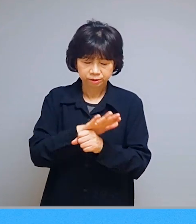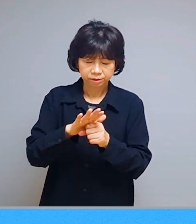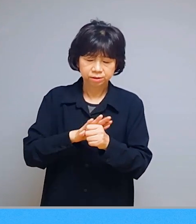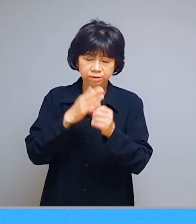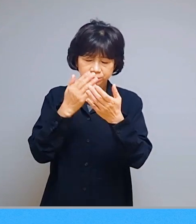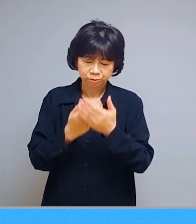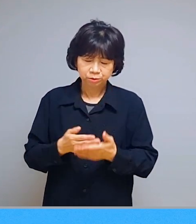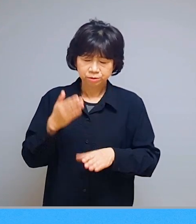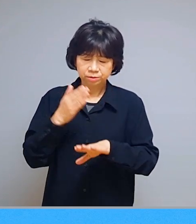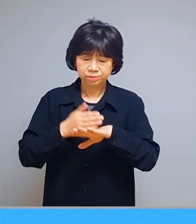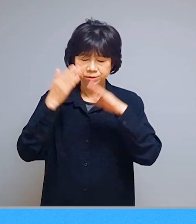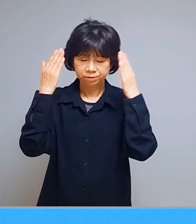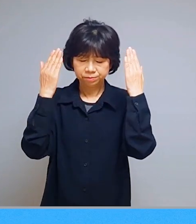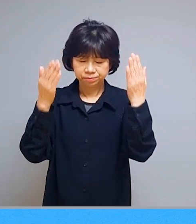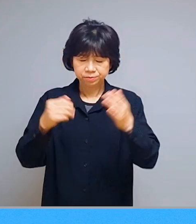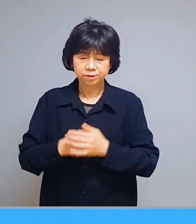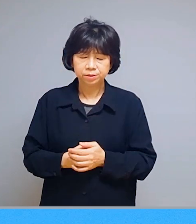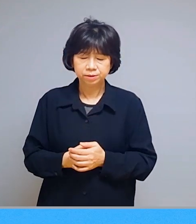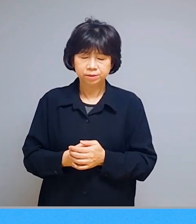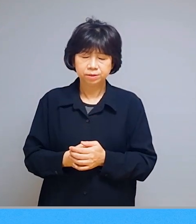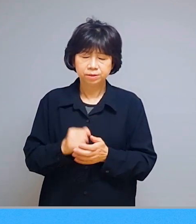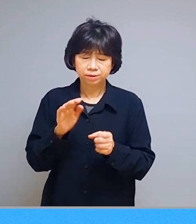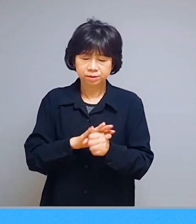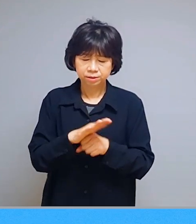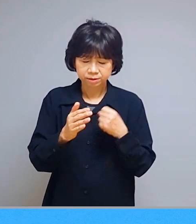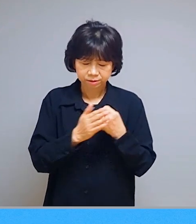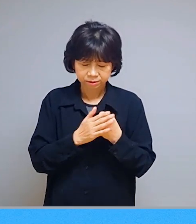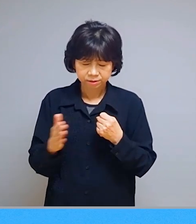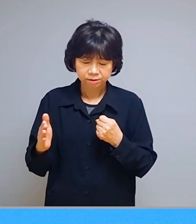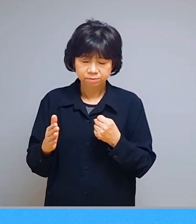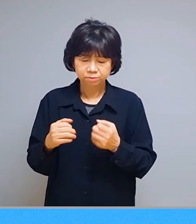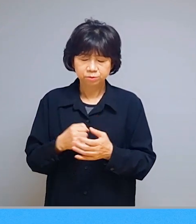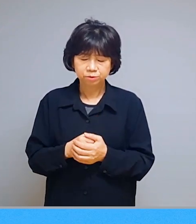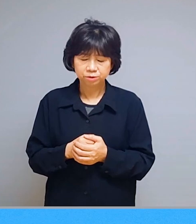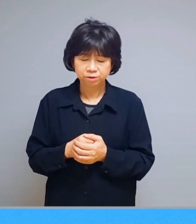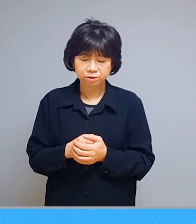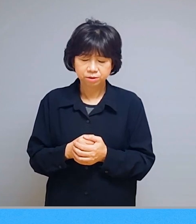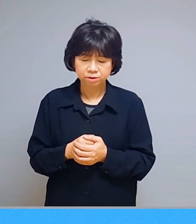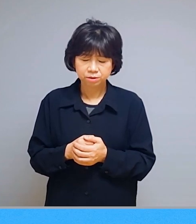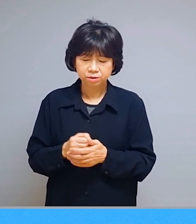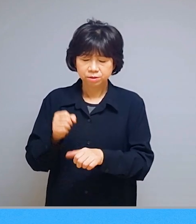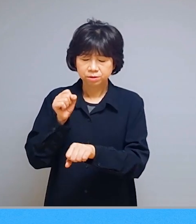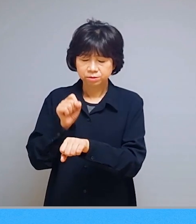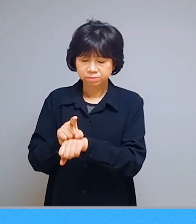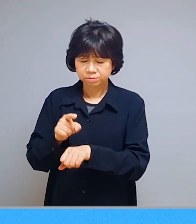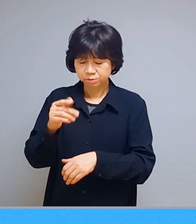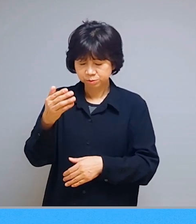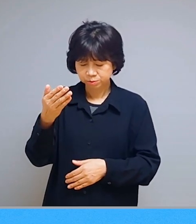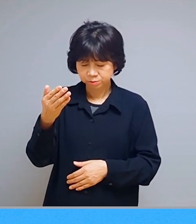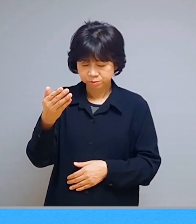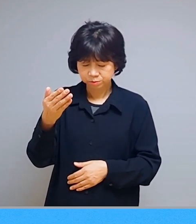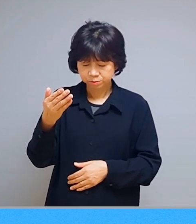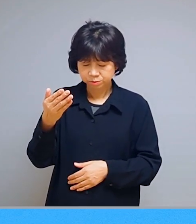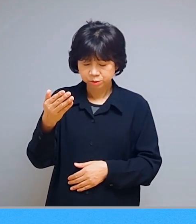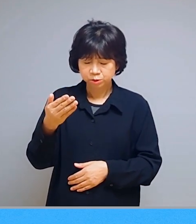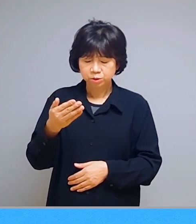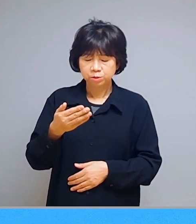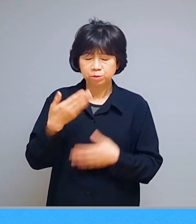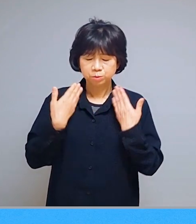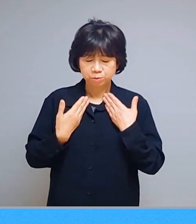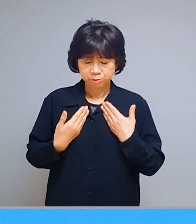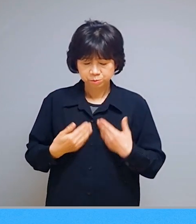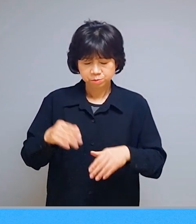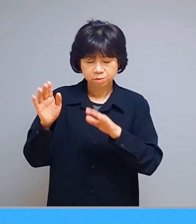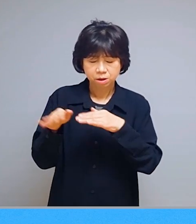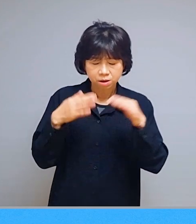주셔서 감사합니다. 사랑하셔서 순풍을 주시고 사랑하셔서 광풍도 주시는 줄